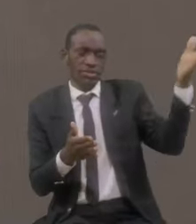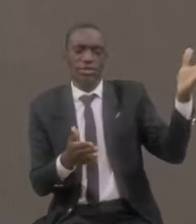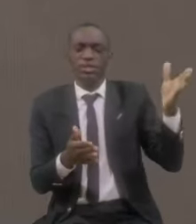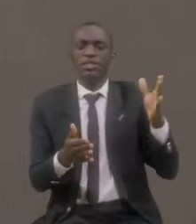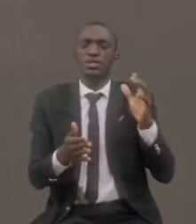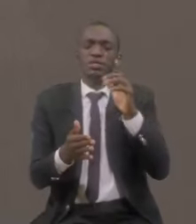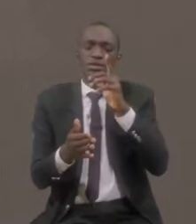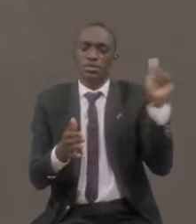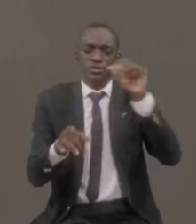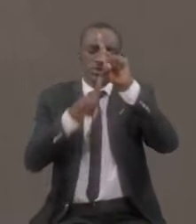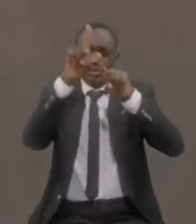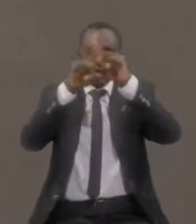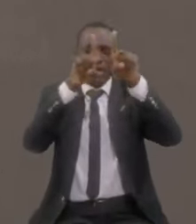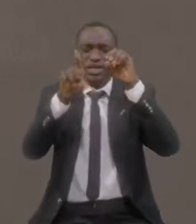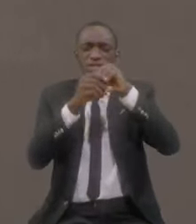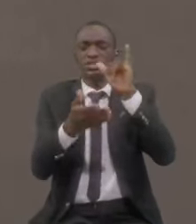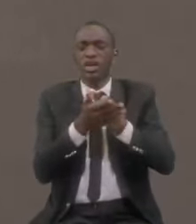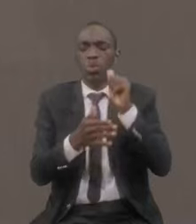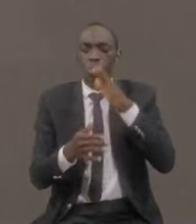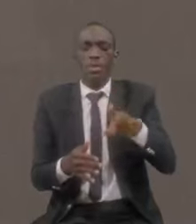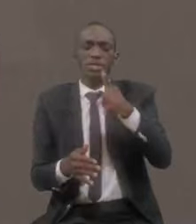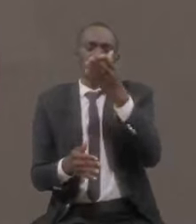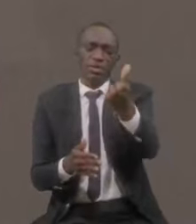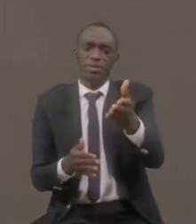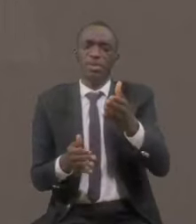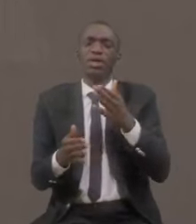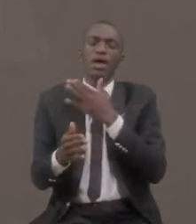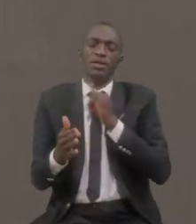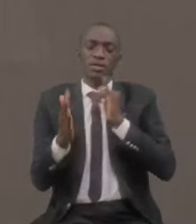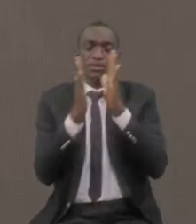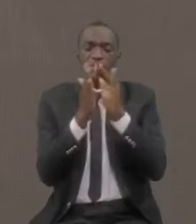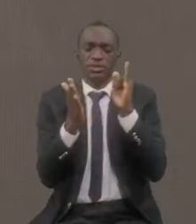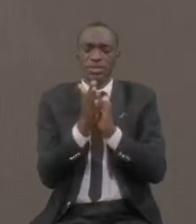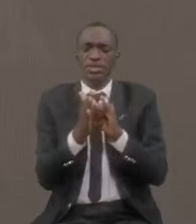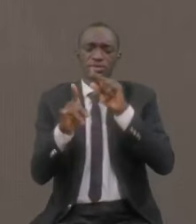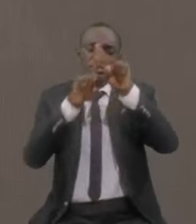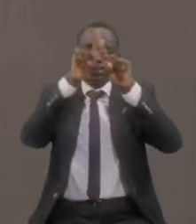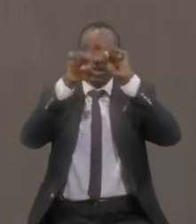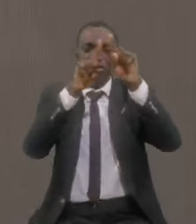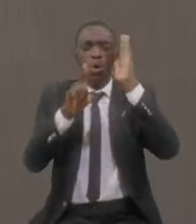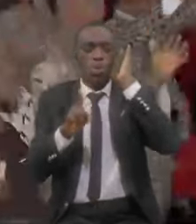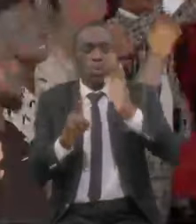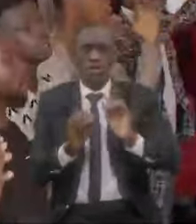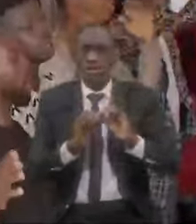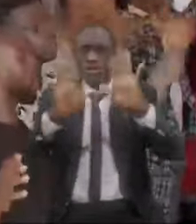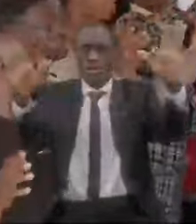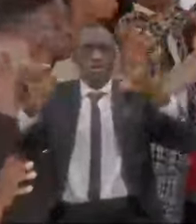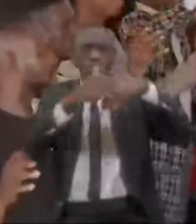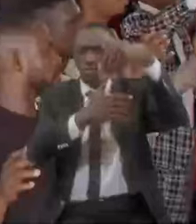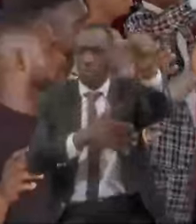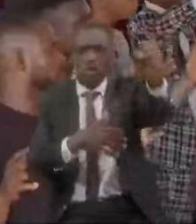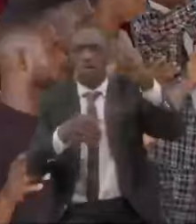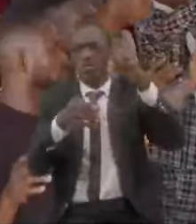en cette femme là-bas. Et je prie que cette étoile brille au nom de Jésus.